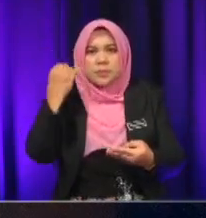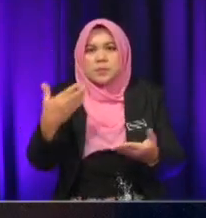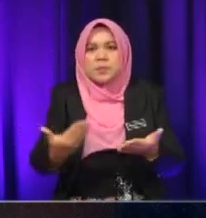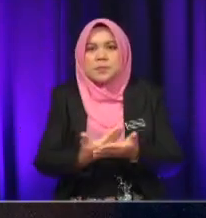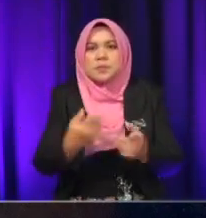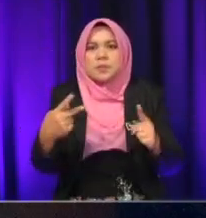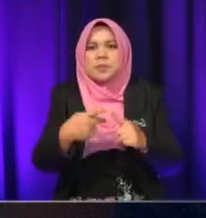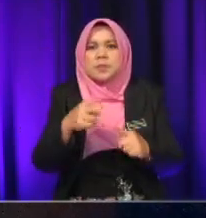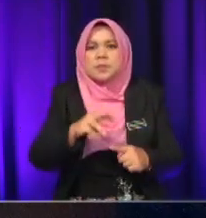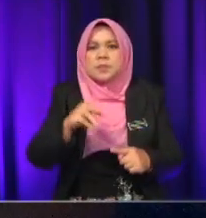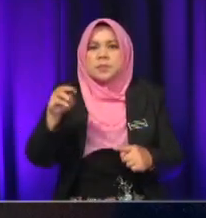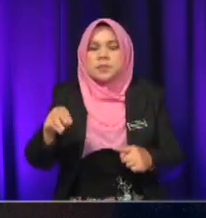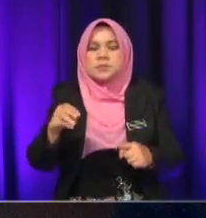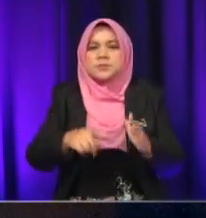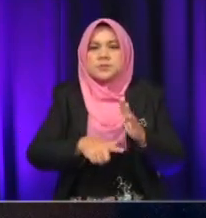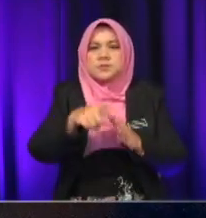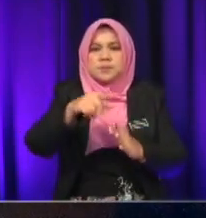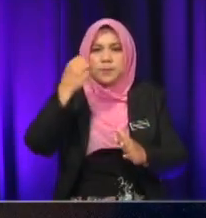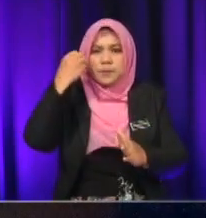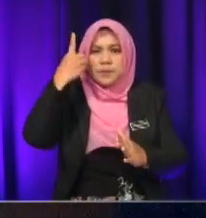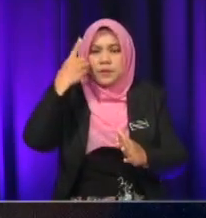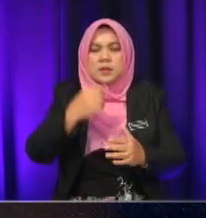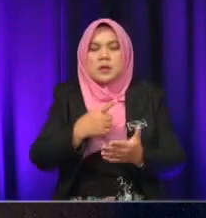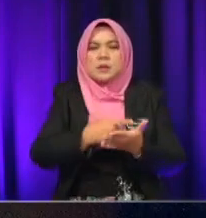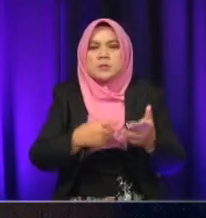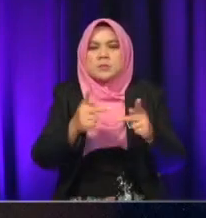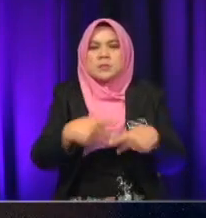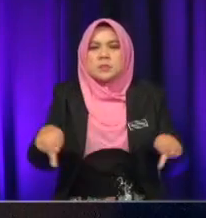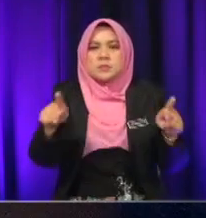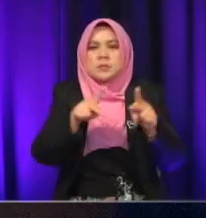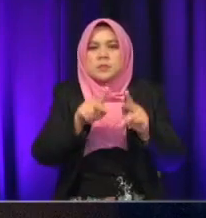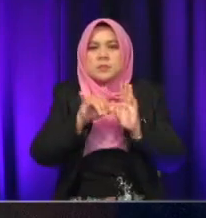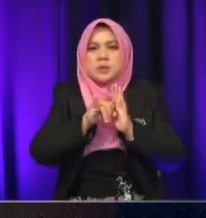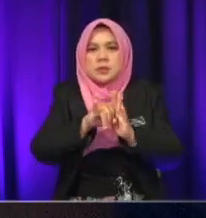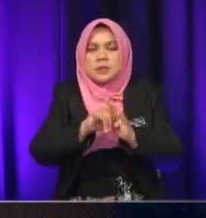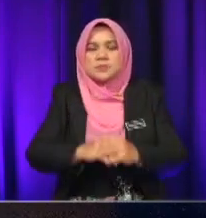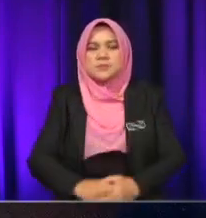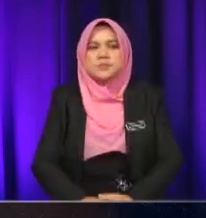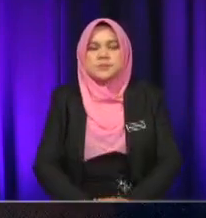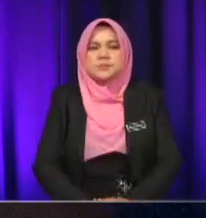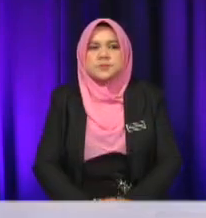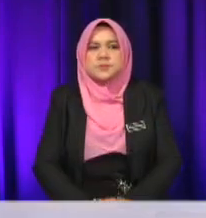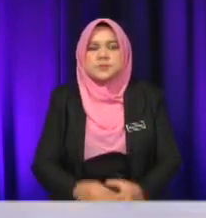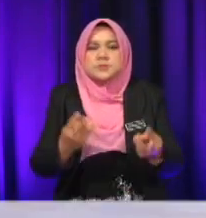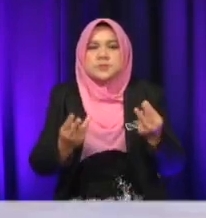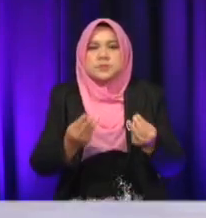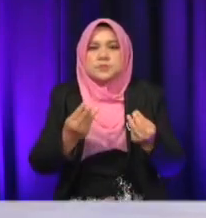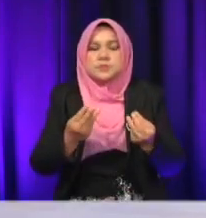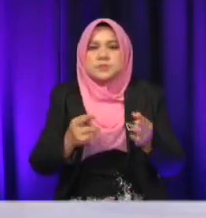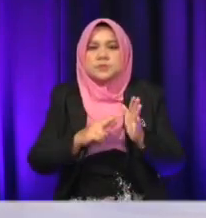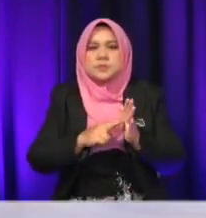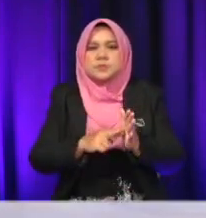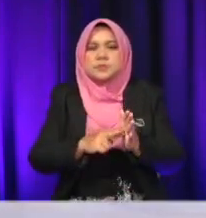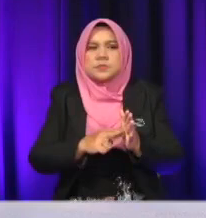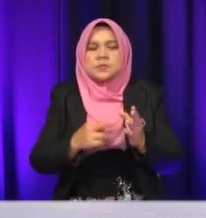kita lebih faham apa kepentingan iklan. Kalau mungkin murid-murid nak rujuk,